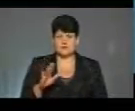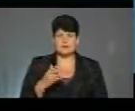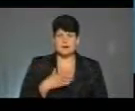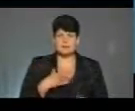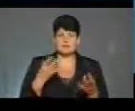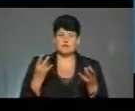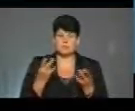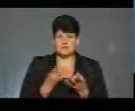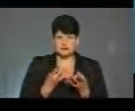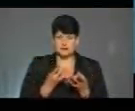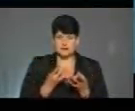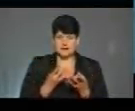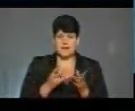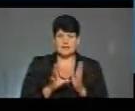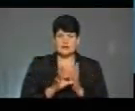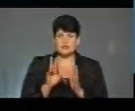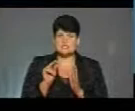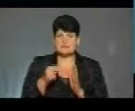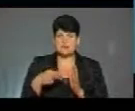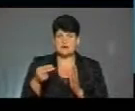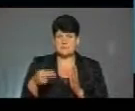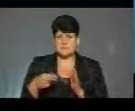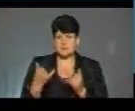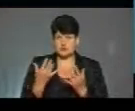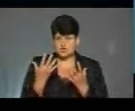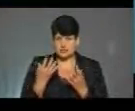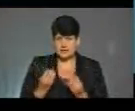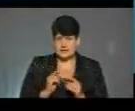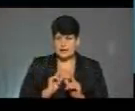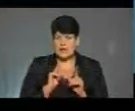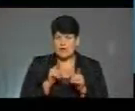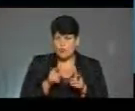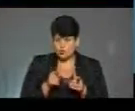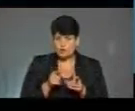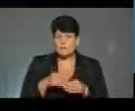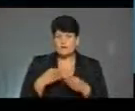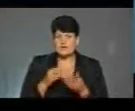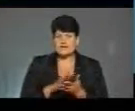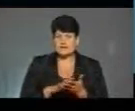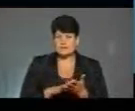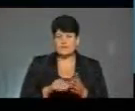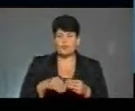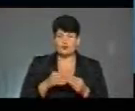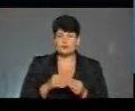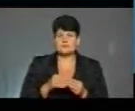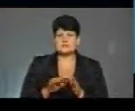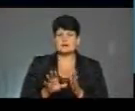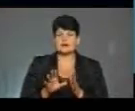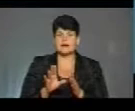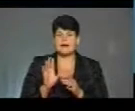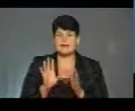необхідний електронний цифровий підпис на сьогоднішній день для входу і подання заяви, входимо за допомогою електронного цифрового